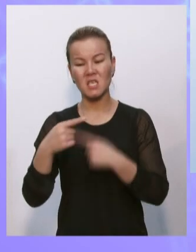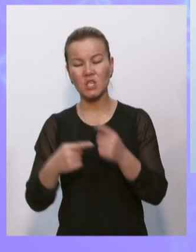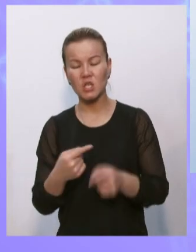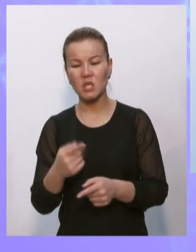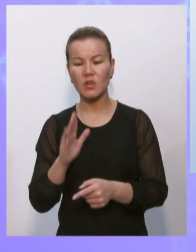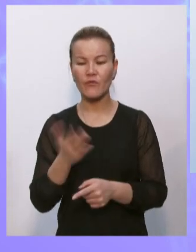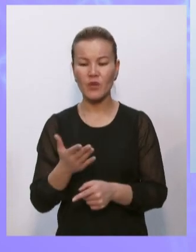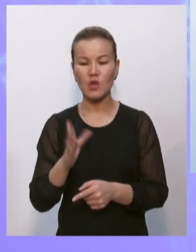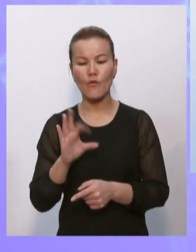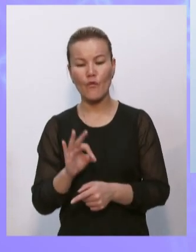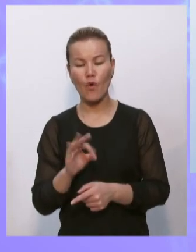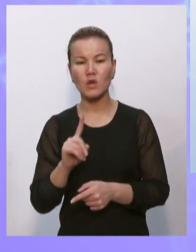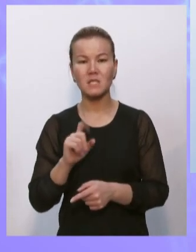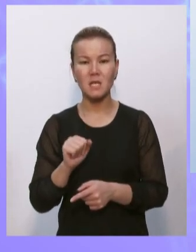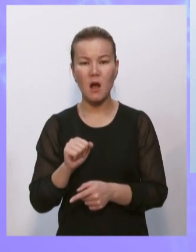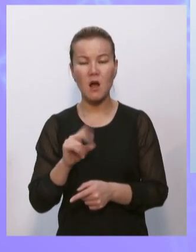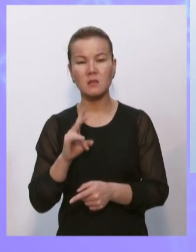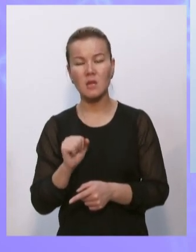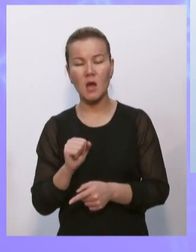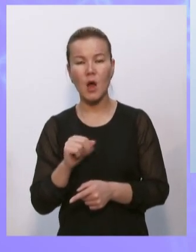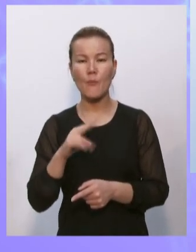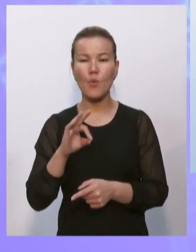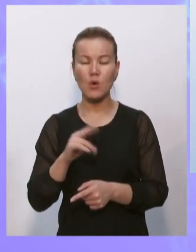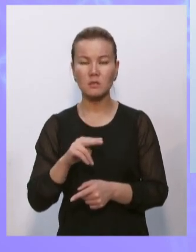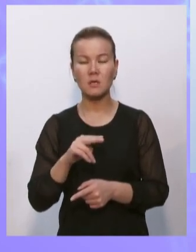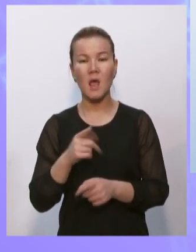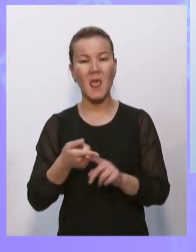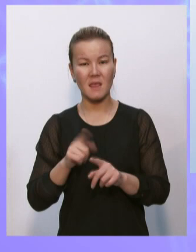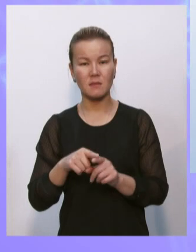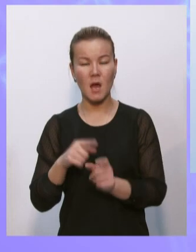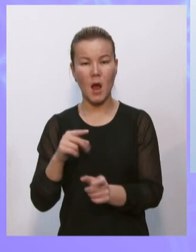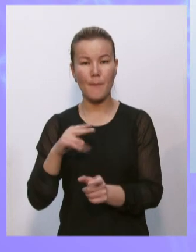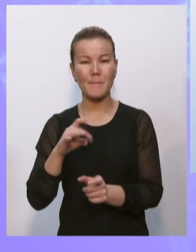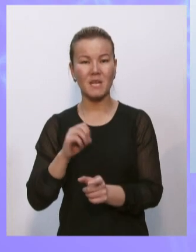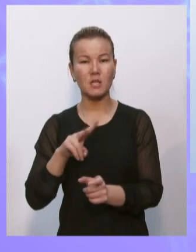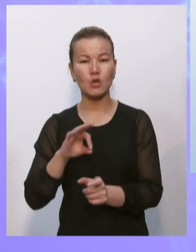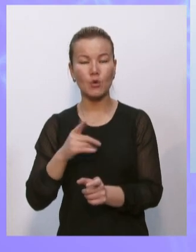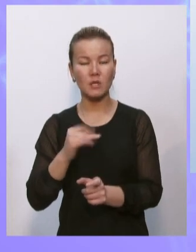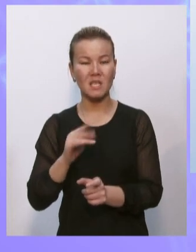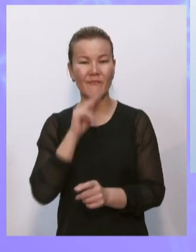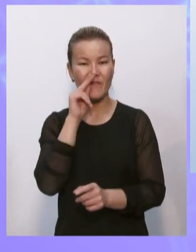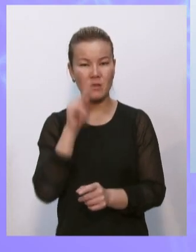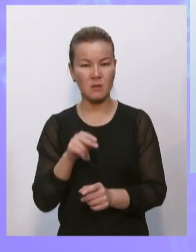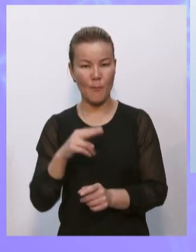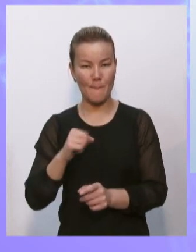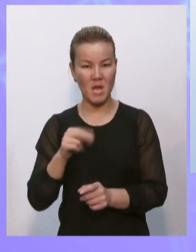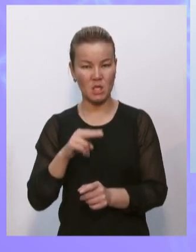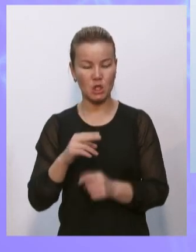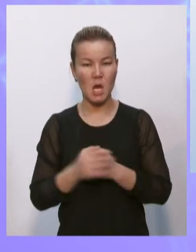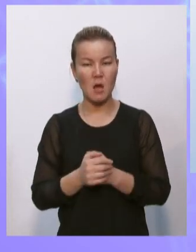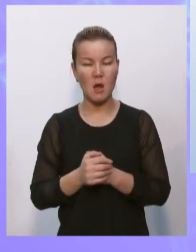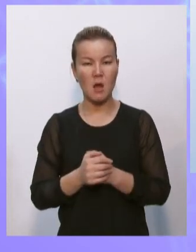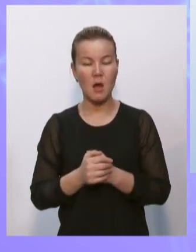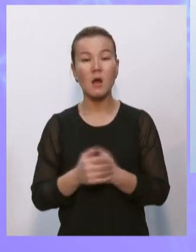в, во, за, на, под. Это предлоги винительного падежа.